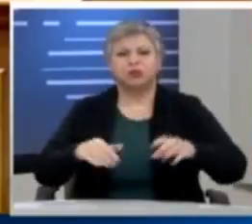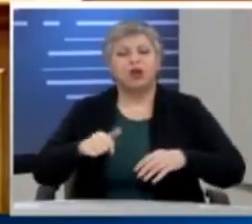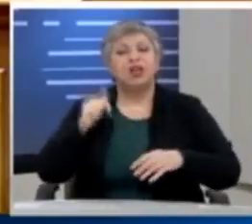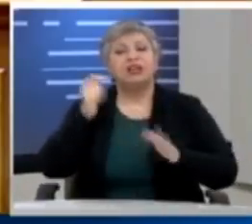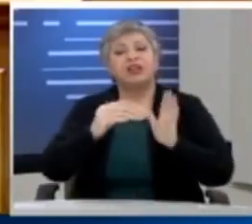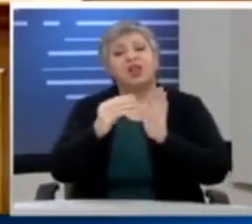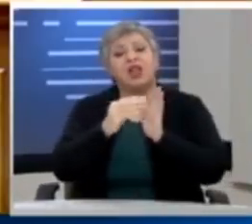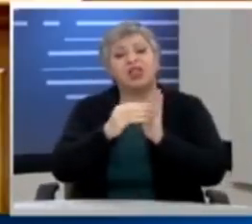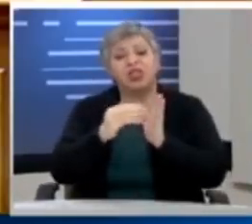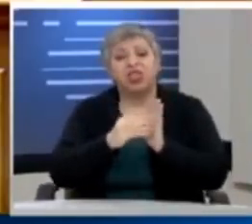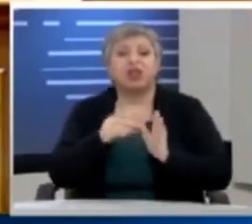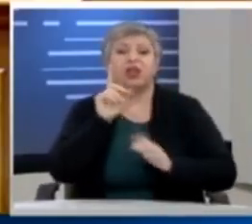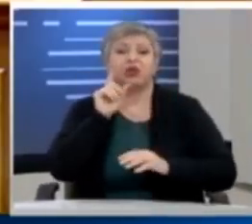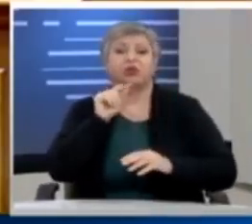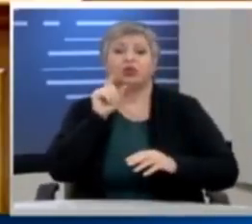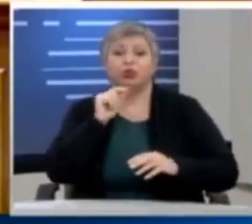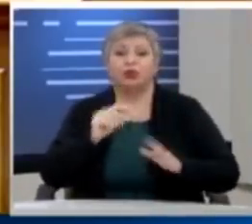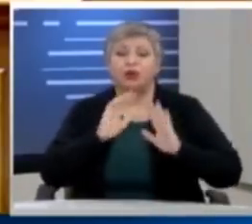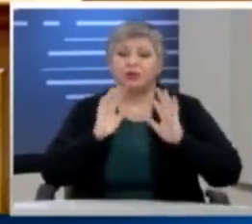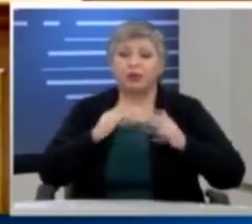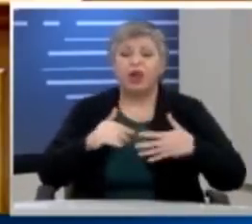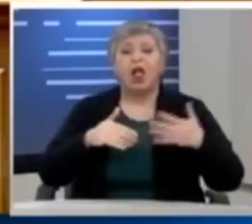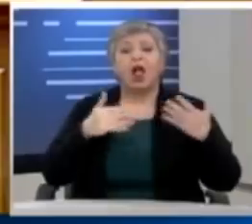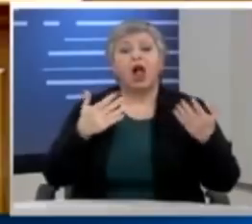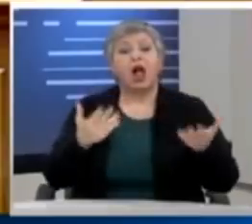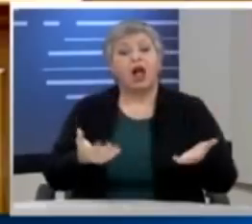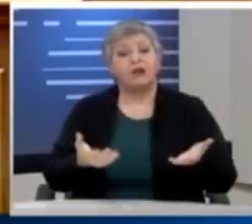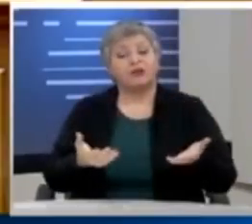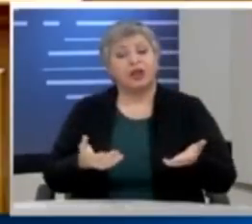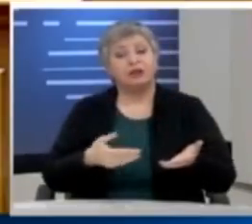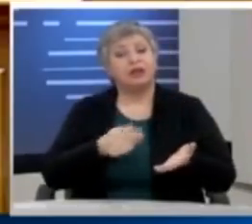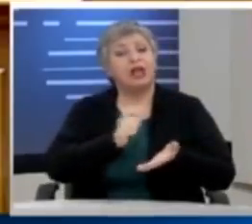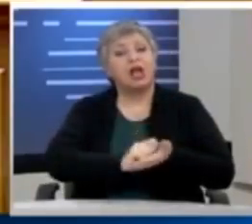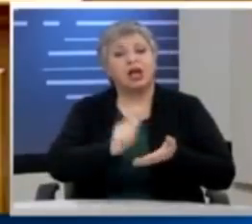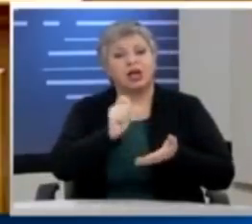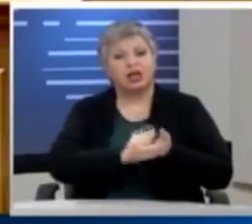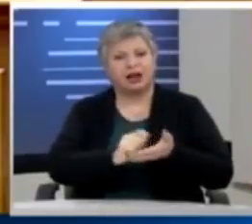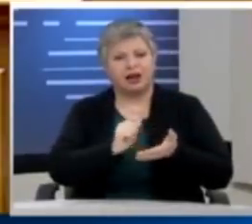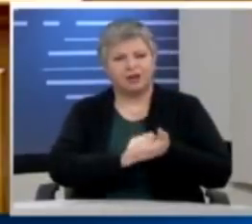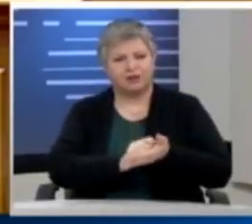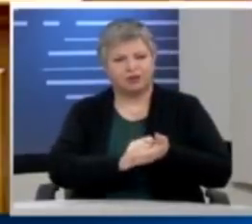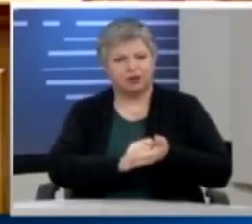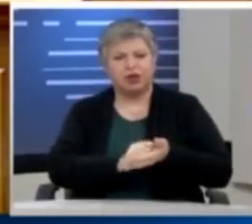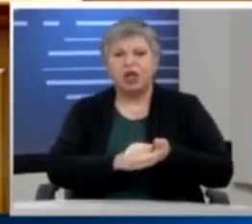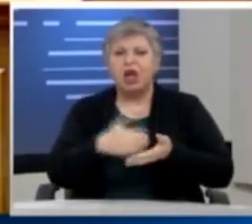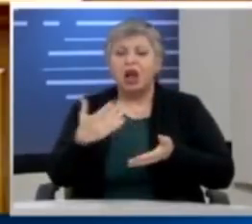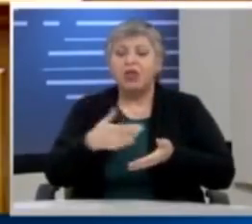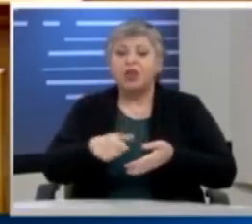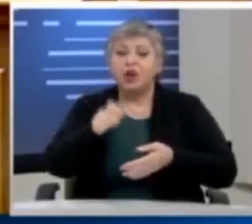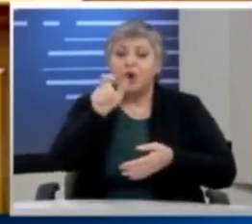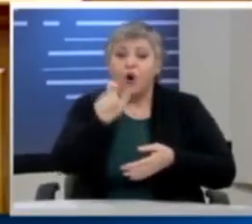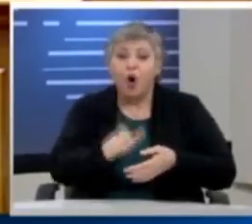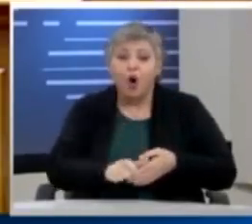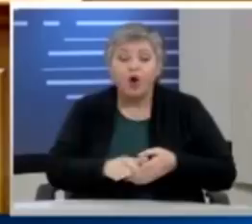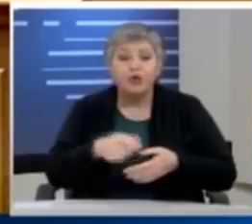και τα Twitter, τα Twitch, μας τα ξαναδιαβάσετε σήμερα εδώ, όχι οι βουλευτές, αλλά ο ίδιος ο Πρωθυπουργός, ο